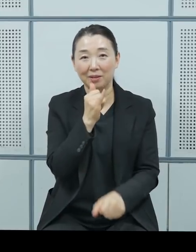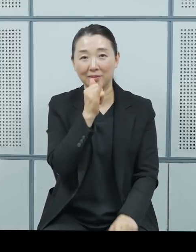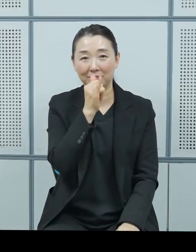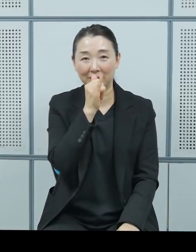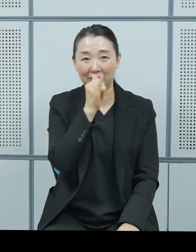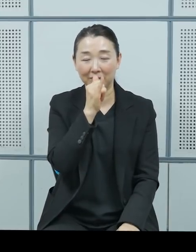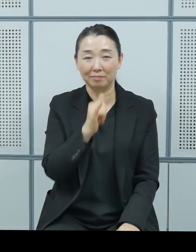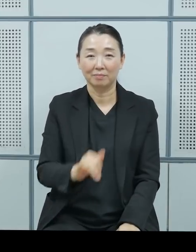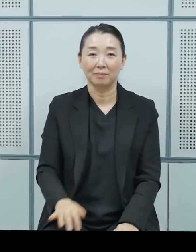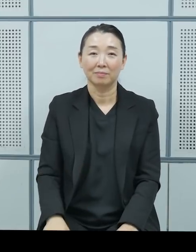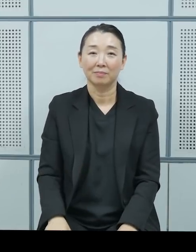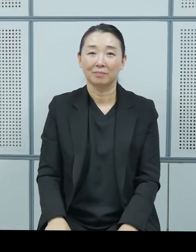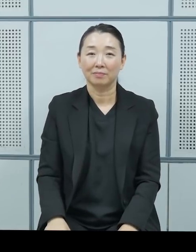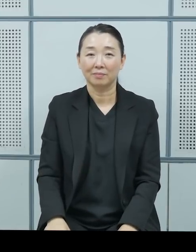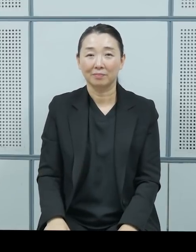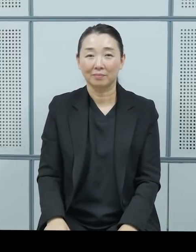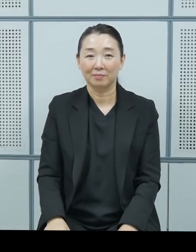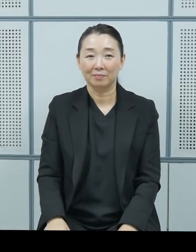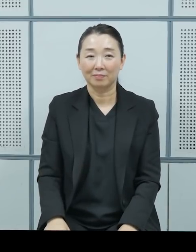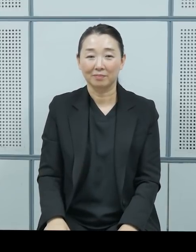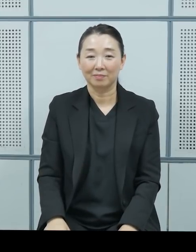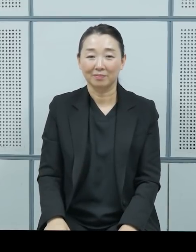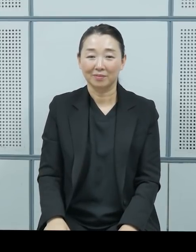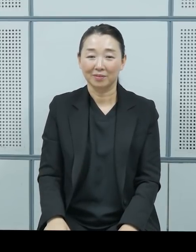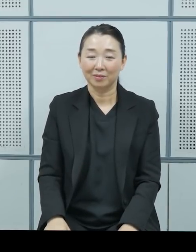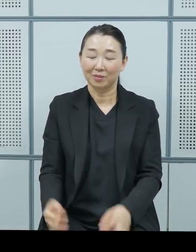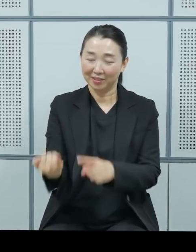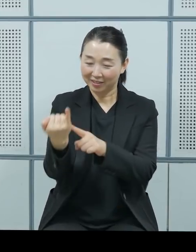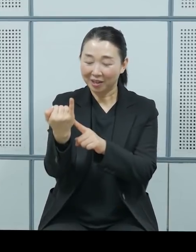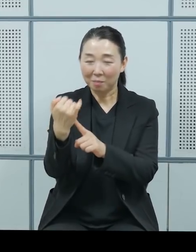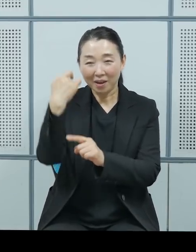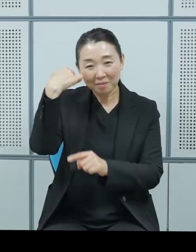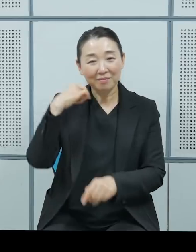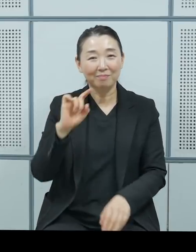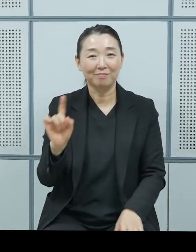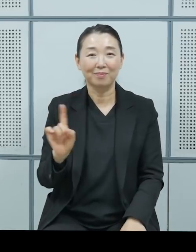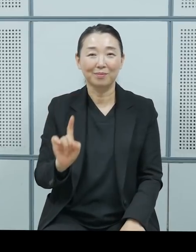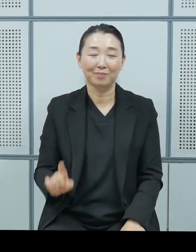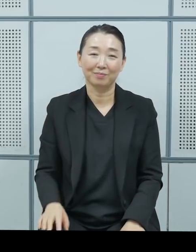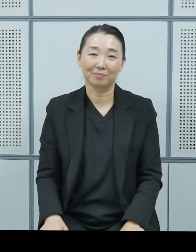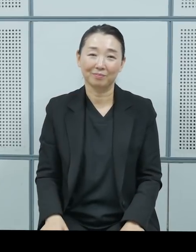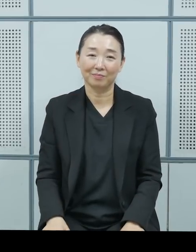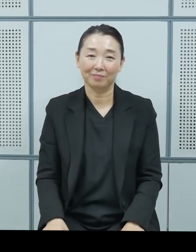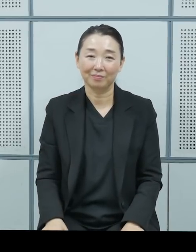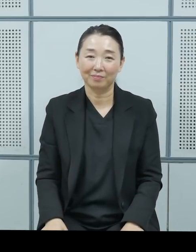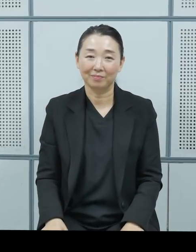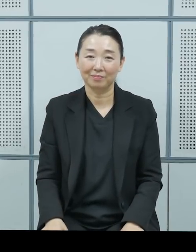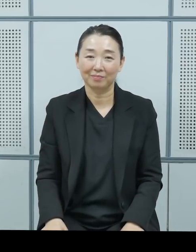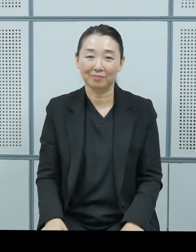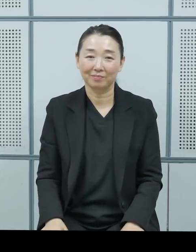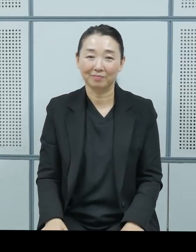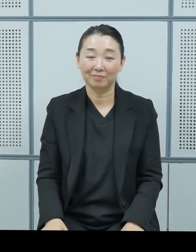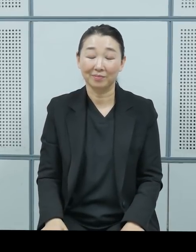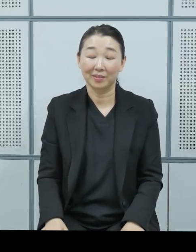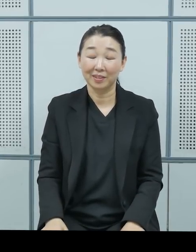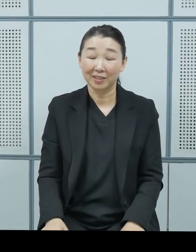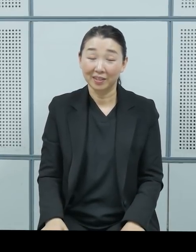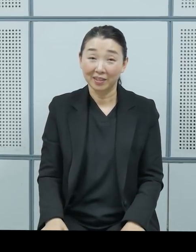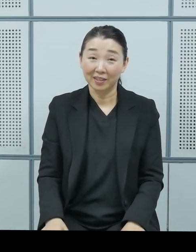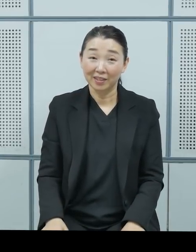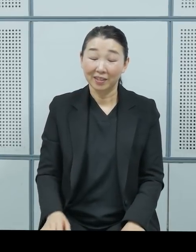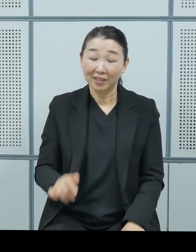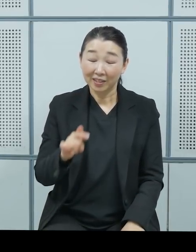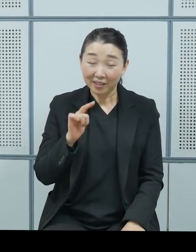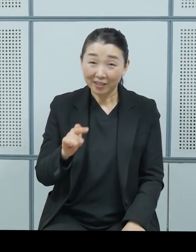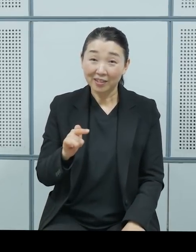있는 찬스다라는 생각이 들었습니다. 우리 연희일 자매 어떠셨어요? 저는 맨 처음에 그리